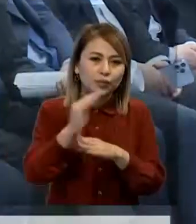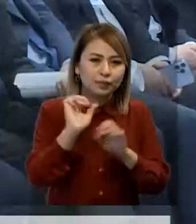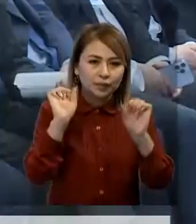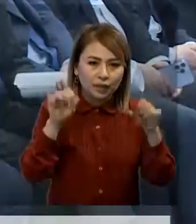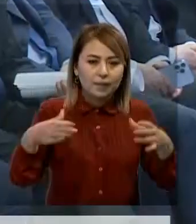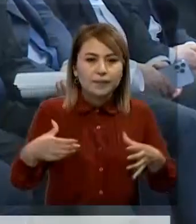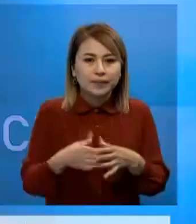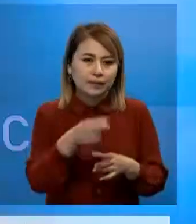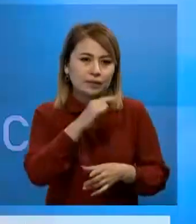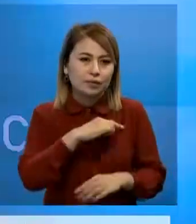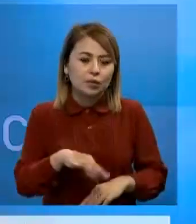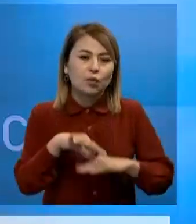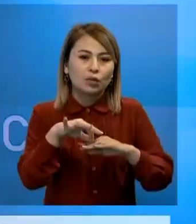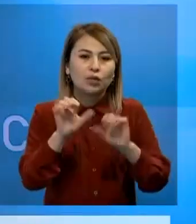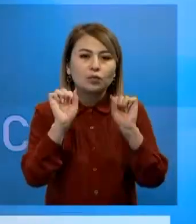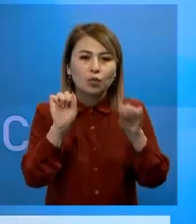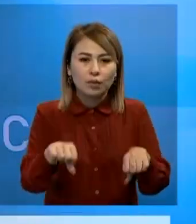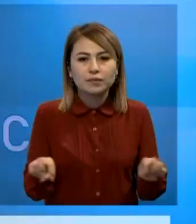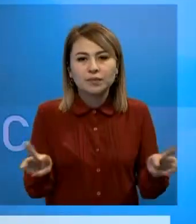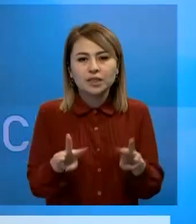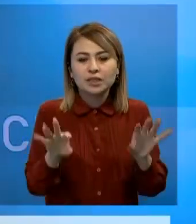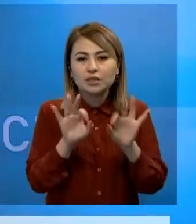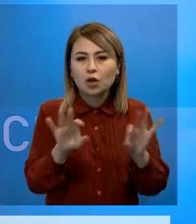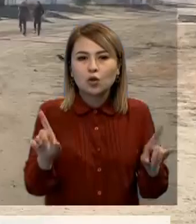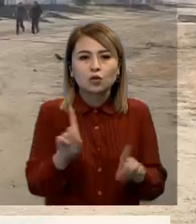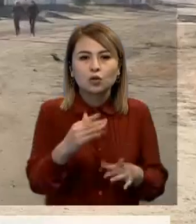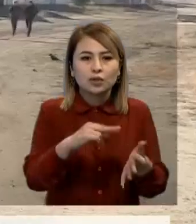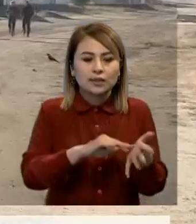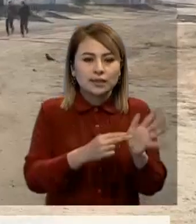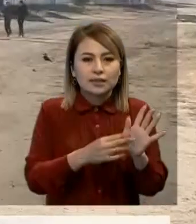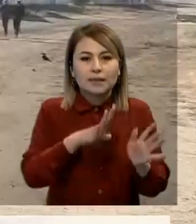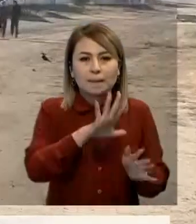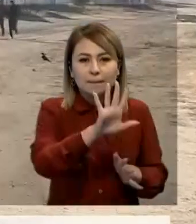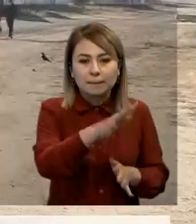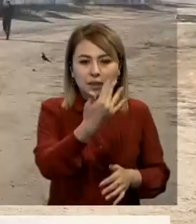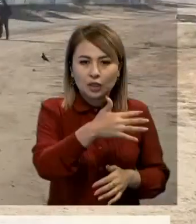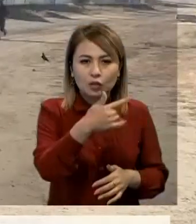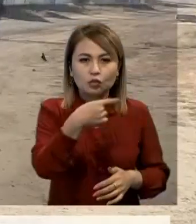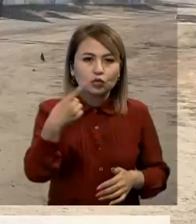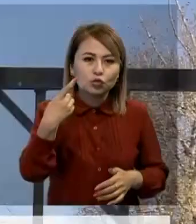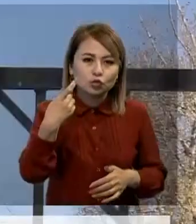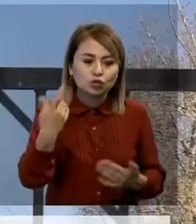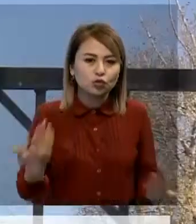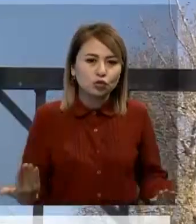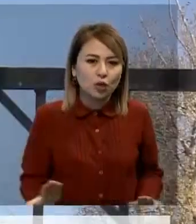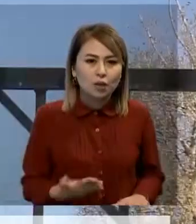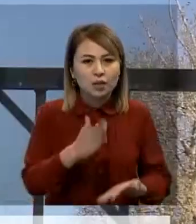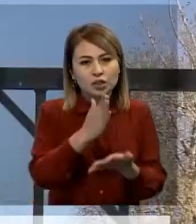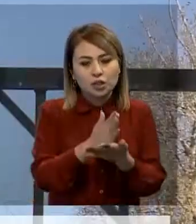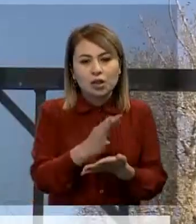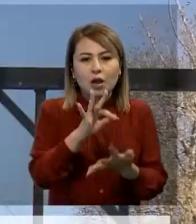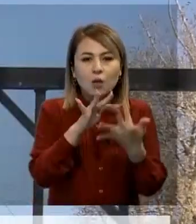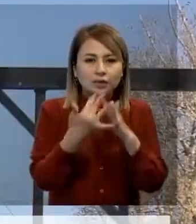мүмкіндік беретін компаниялардың қызметін қолданатын боламыз. Министрдің айтуынша, бұл жоспар іске асса, 50-100 тұрғыны